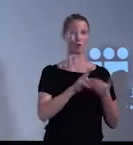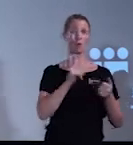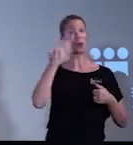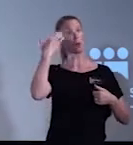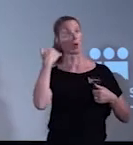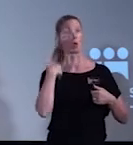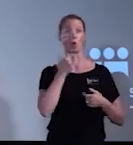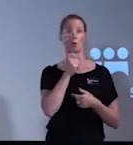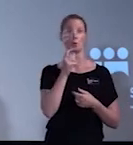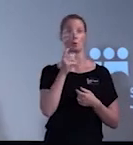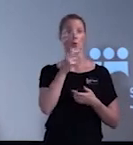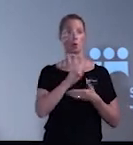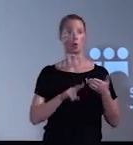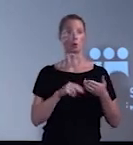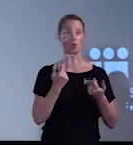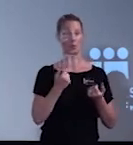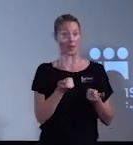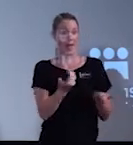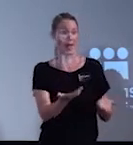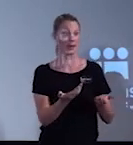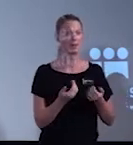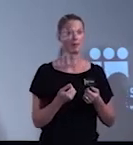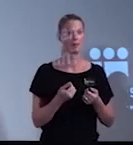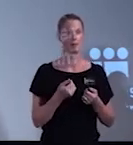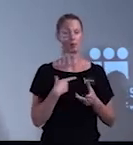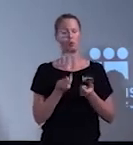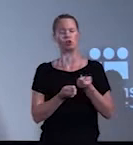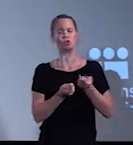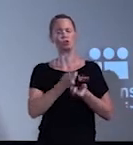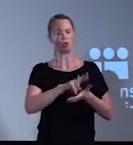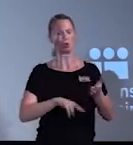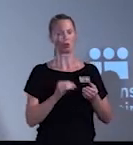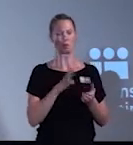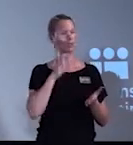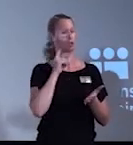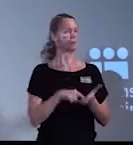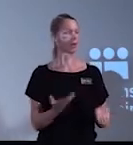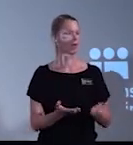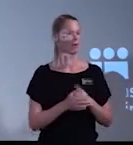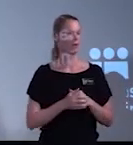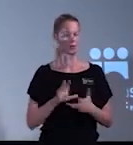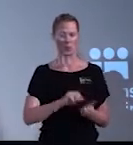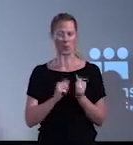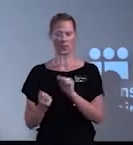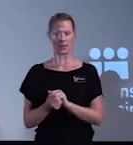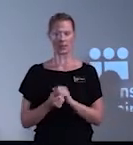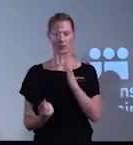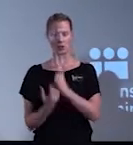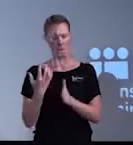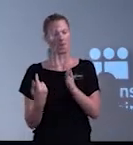underhåller, konsten som den ter sig. Men om man styr konsten, då är det meningslöst. Mm. Så det politiken ska göra är att